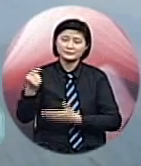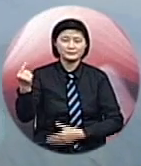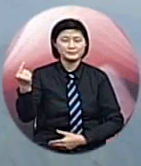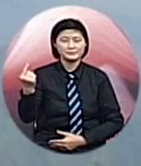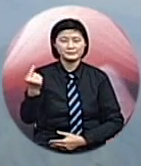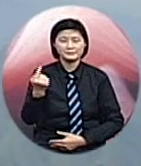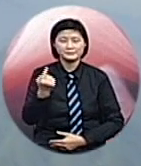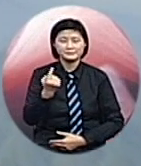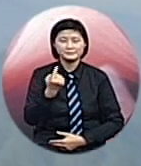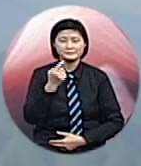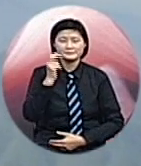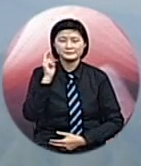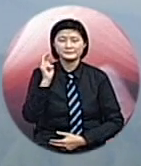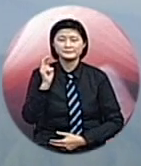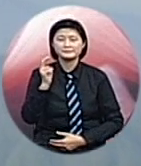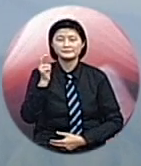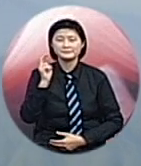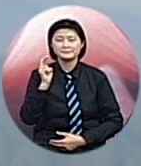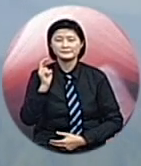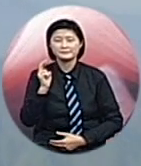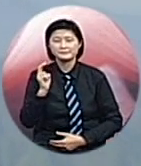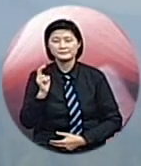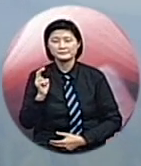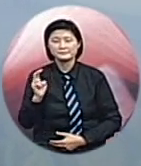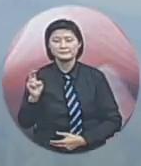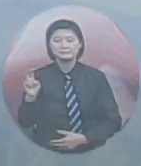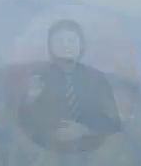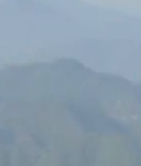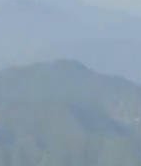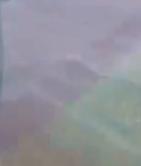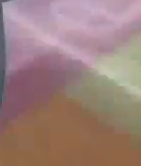가님도 오겠지